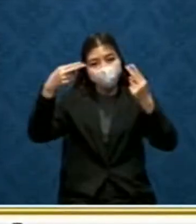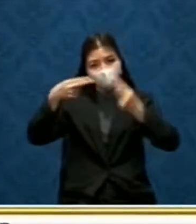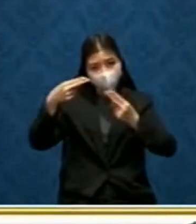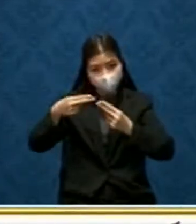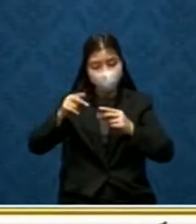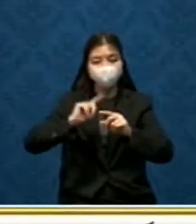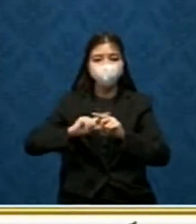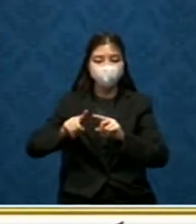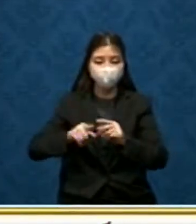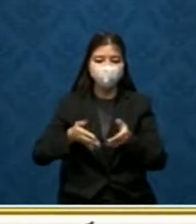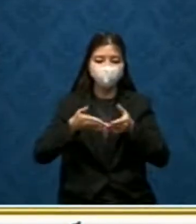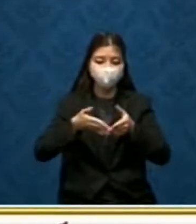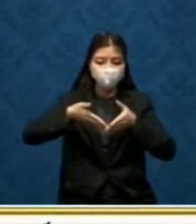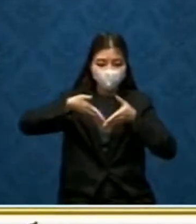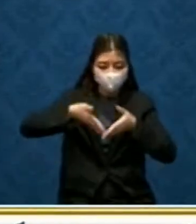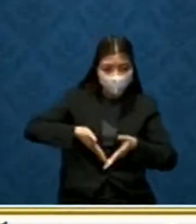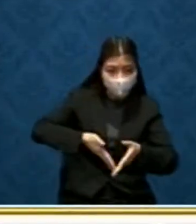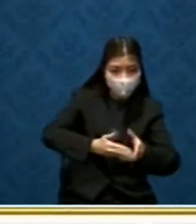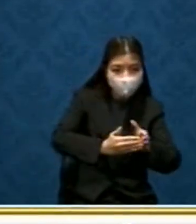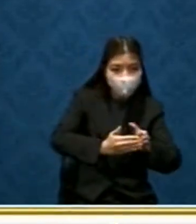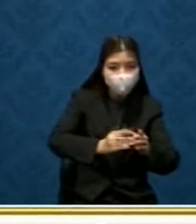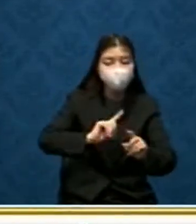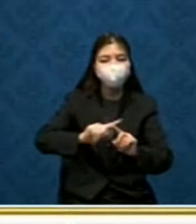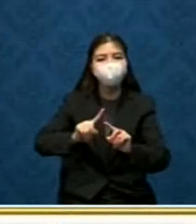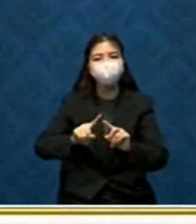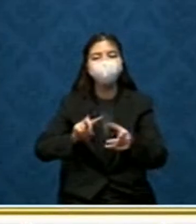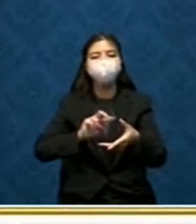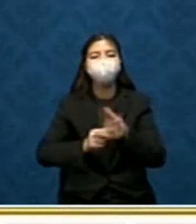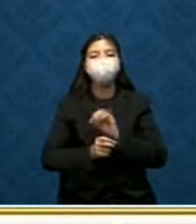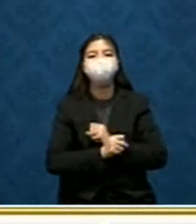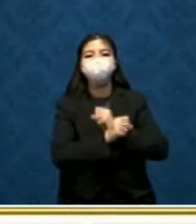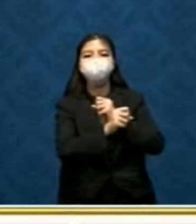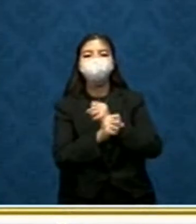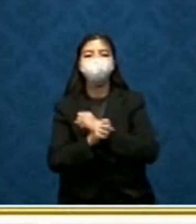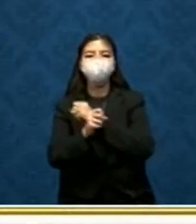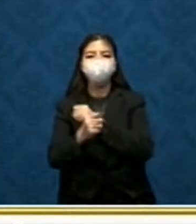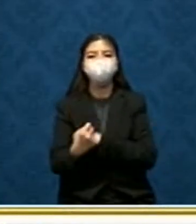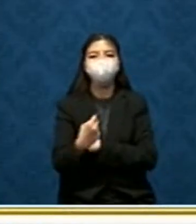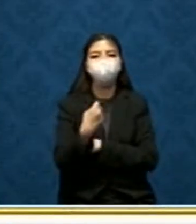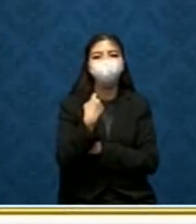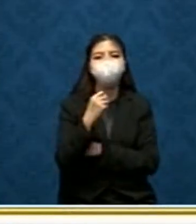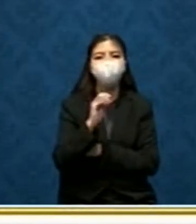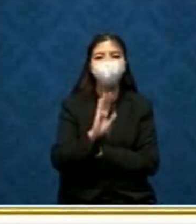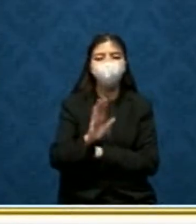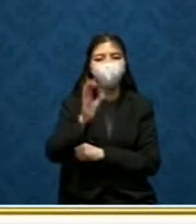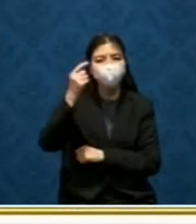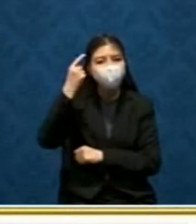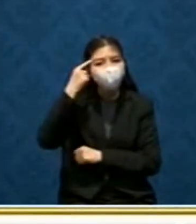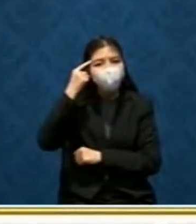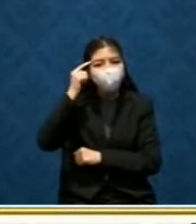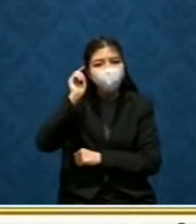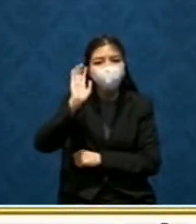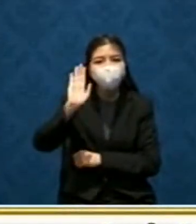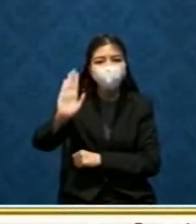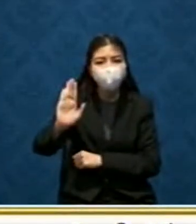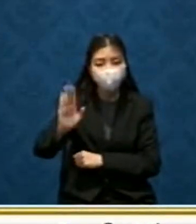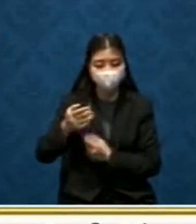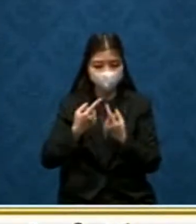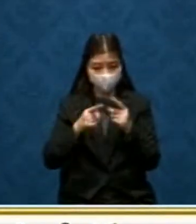อเหลือดำน้ำ tile นายคือความมนคงในความคoredolutionพ Enterprise, ผมไมบอกจไมาน